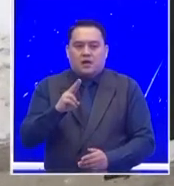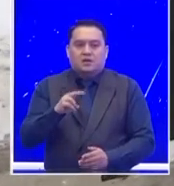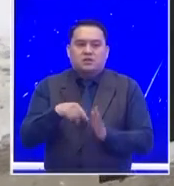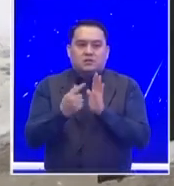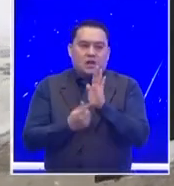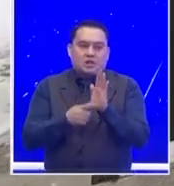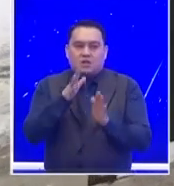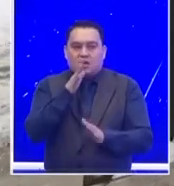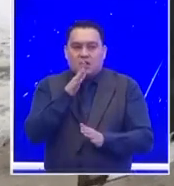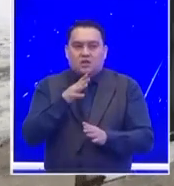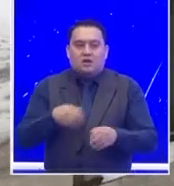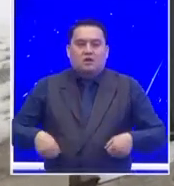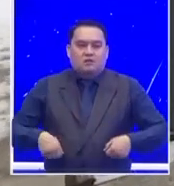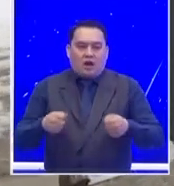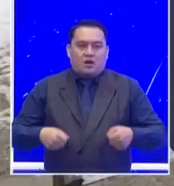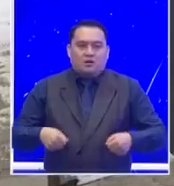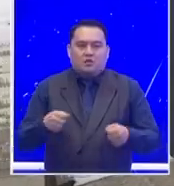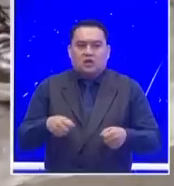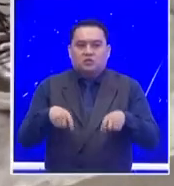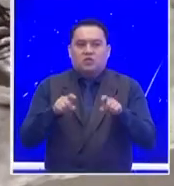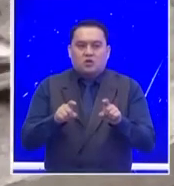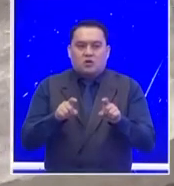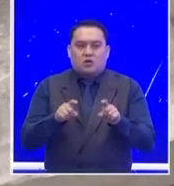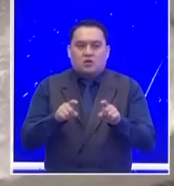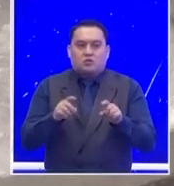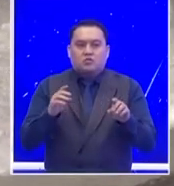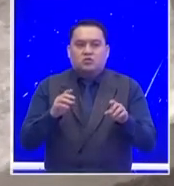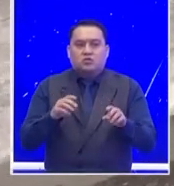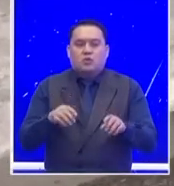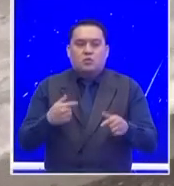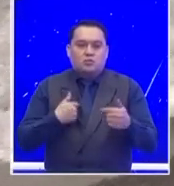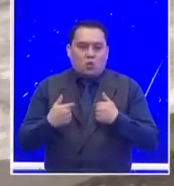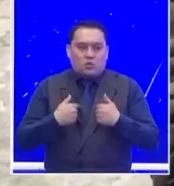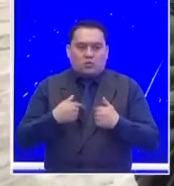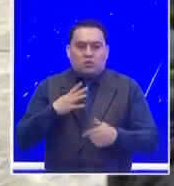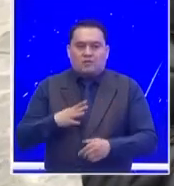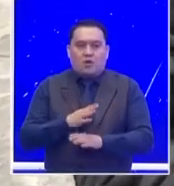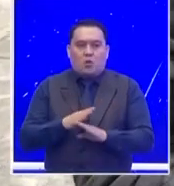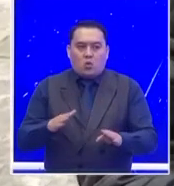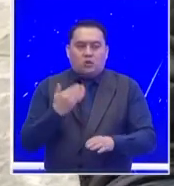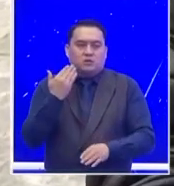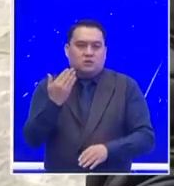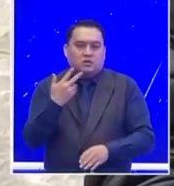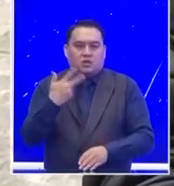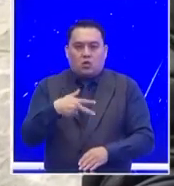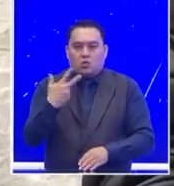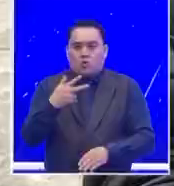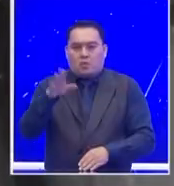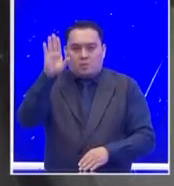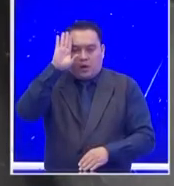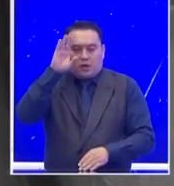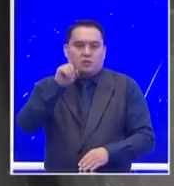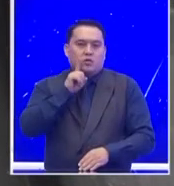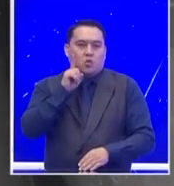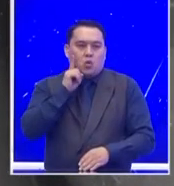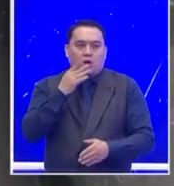17 лет он передвигается посредством коляски. Несмотря на выпавшую ему долю испытаний, он не унывает. Сейчас у 33-летнего молодого